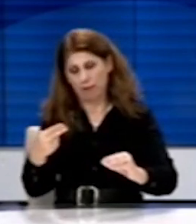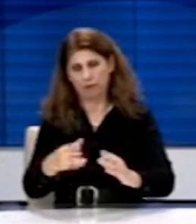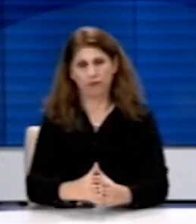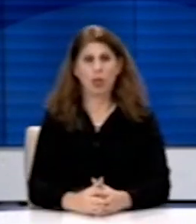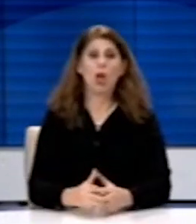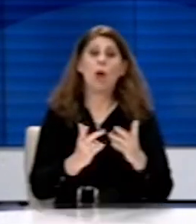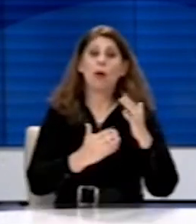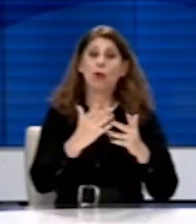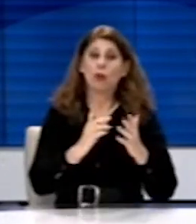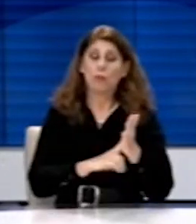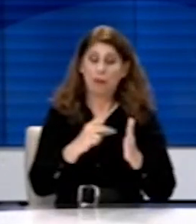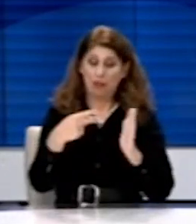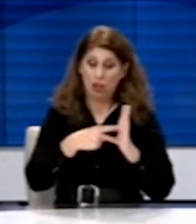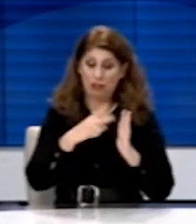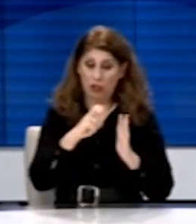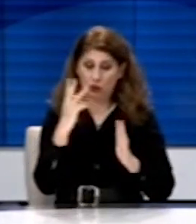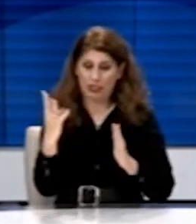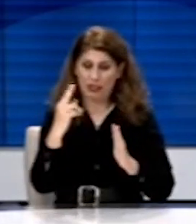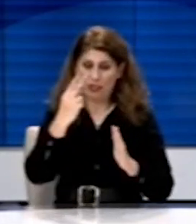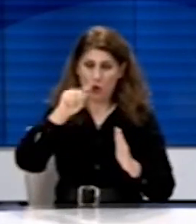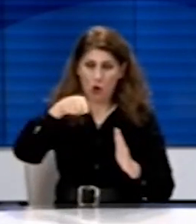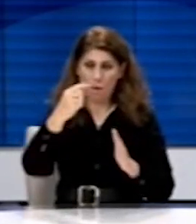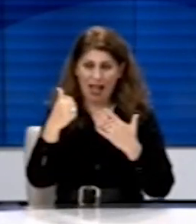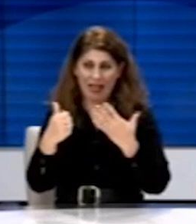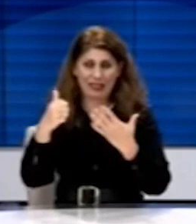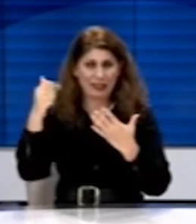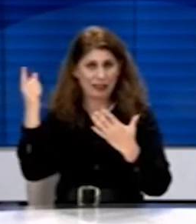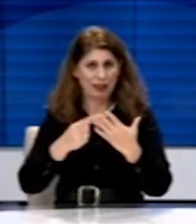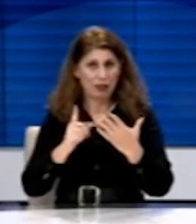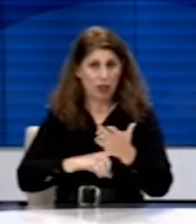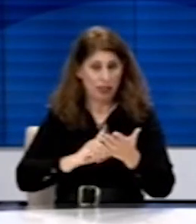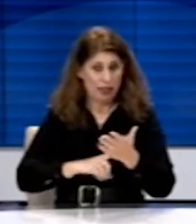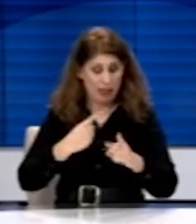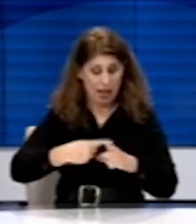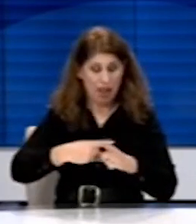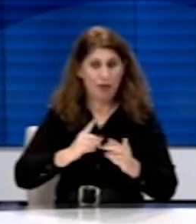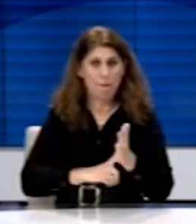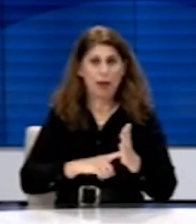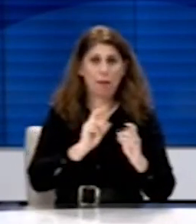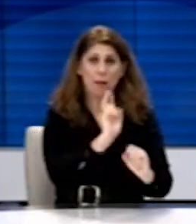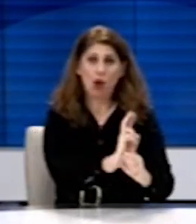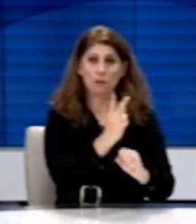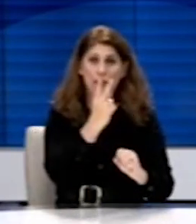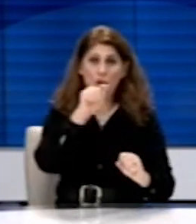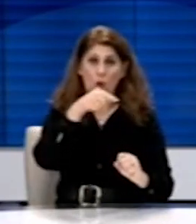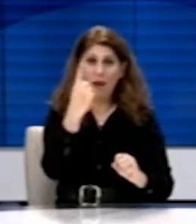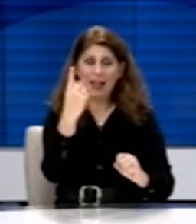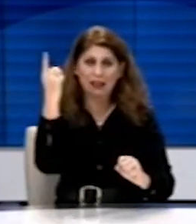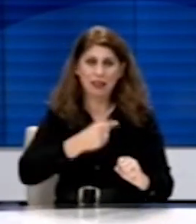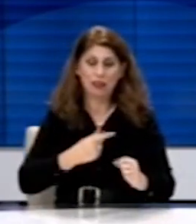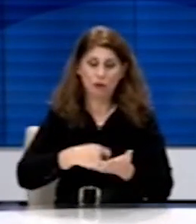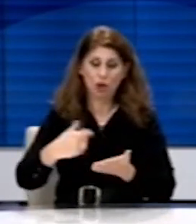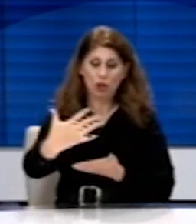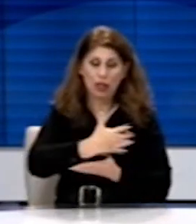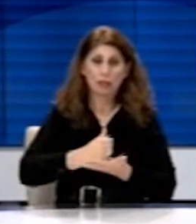πρέπει να συγκρατήσει το 24 στο 2,6%. Η χώρα θα πρέπει να εμφανιστεί πρωτογενές πλεονάσμα 2,1%. Τα φορολογικά